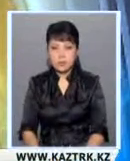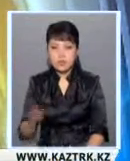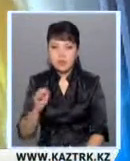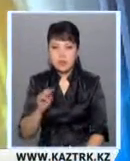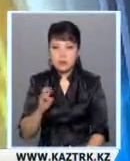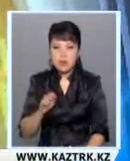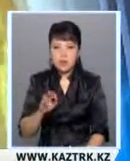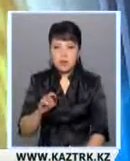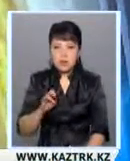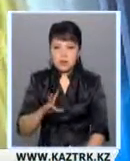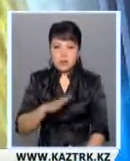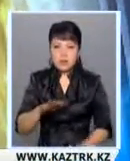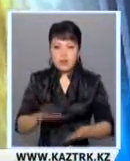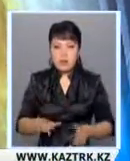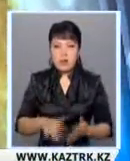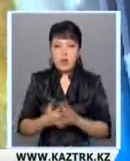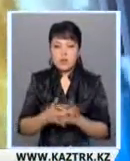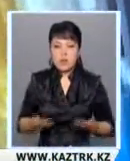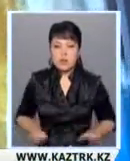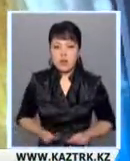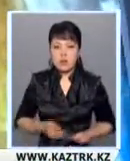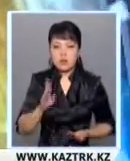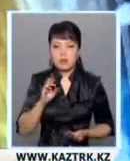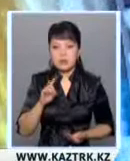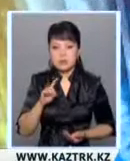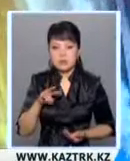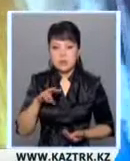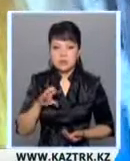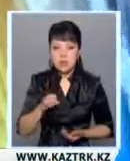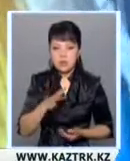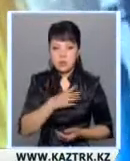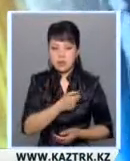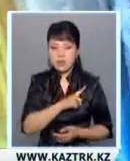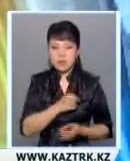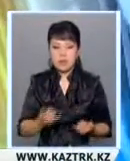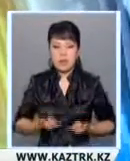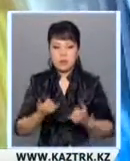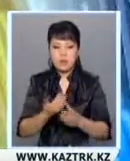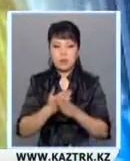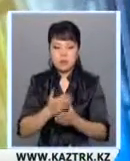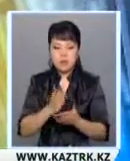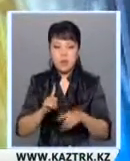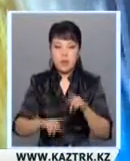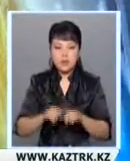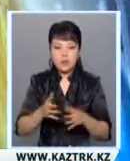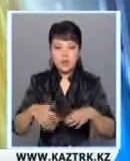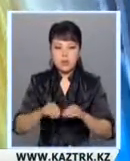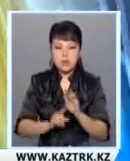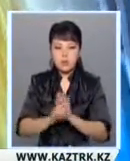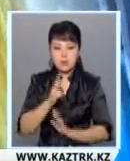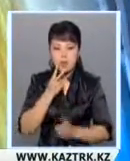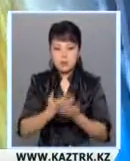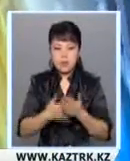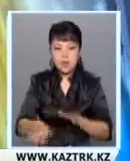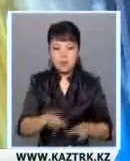Жаңаөзен қаласындағы Қызылсай ауылының тұрғындарына тегін медициналық көмек көрсетілді. Отан отбасынан басталады атты қайырымдылық акциясы аясында